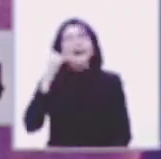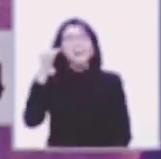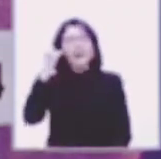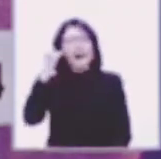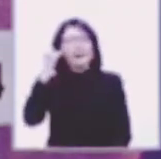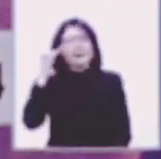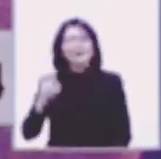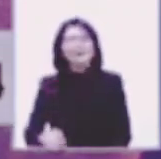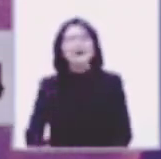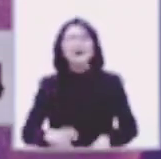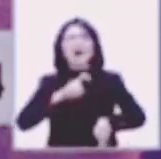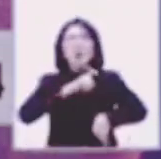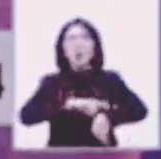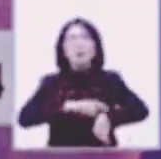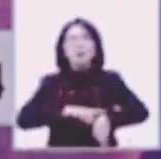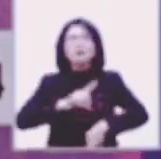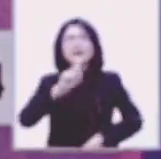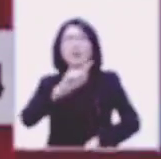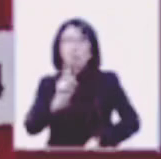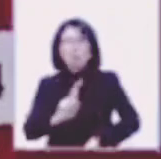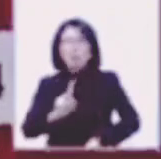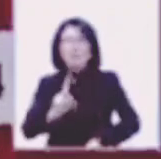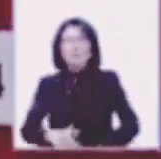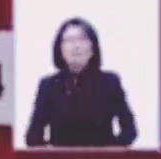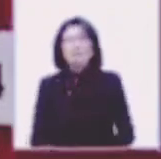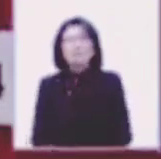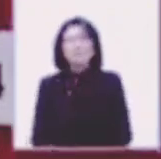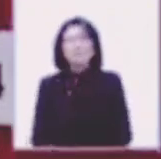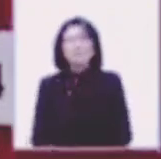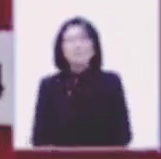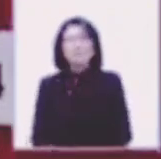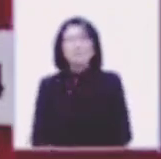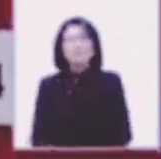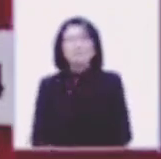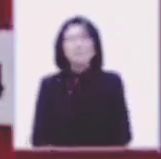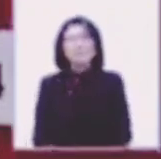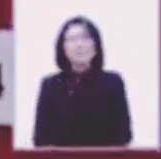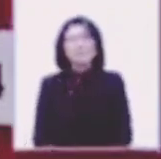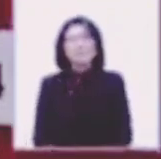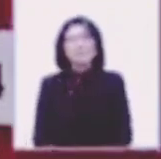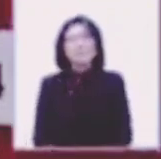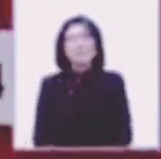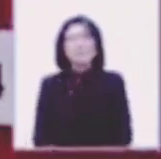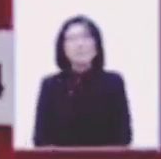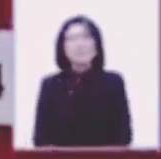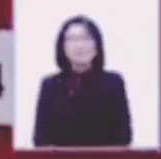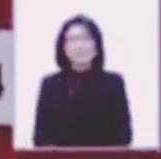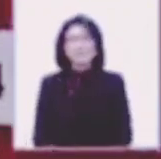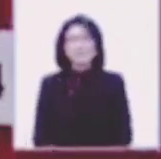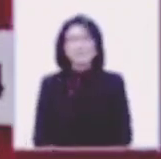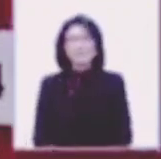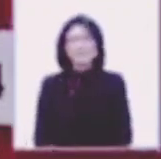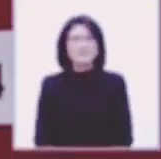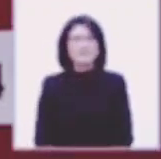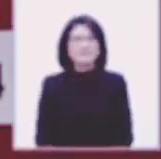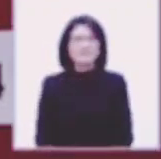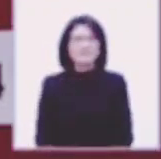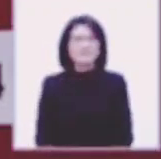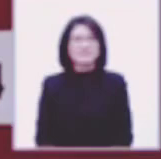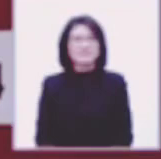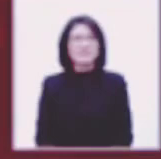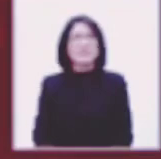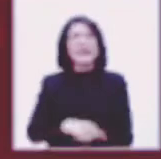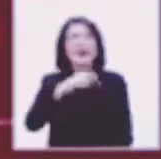Iskandar. Waktunya 1 menit, Pak Mahfud, dimulai dari saat Bapak berbicara. Silakan. Ya,